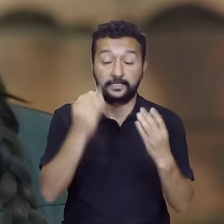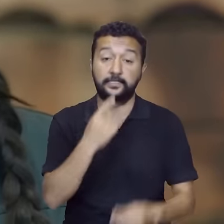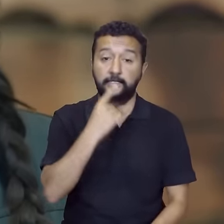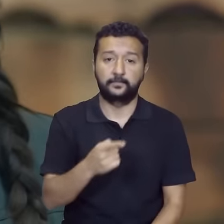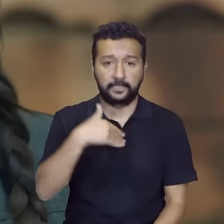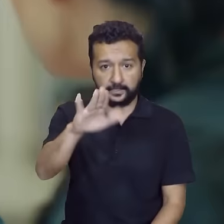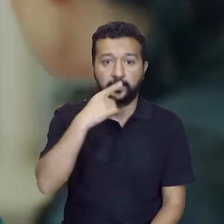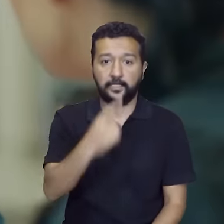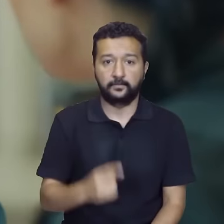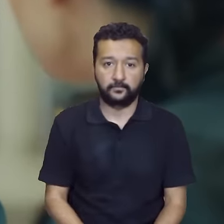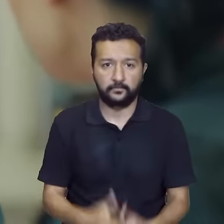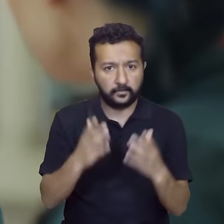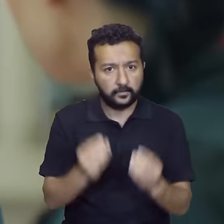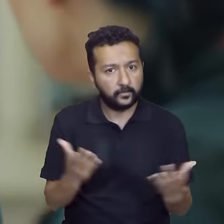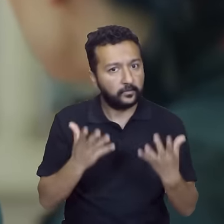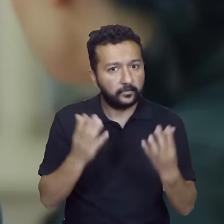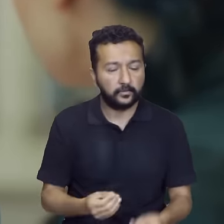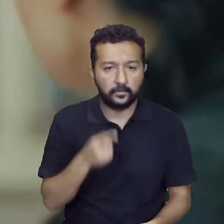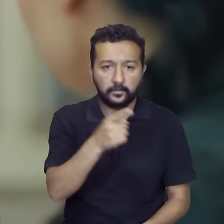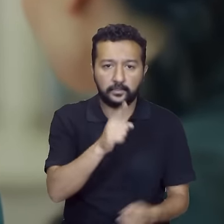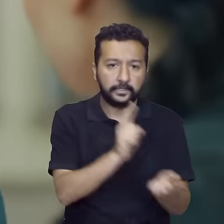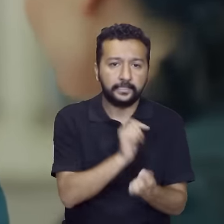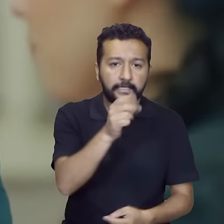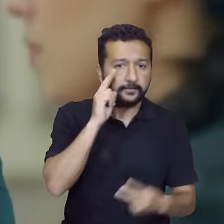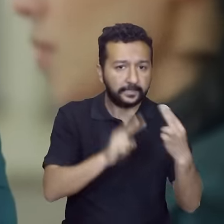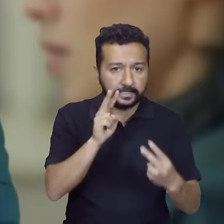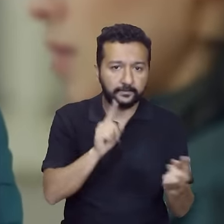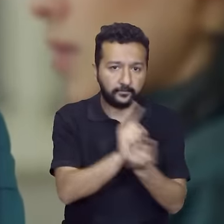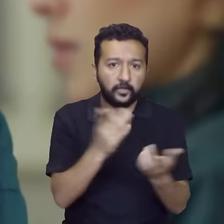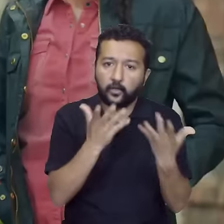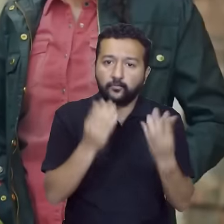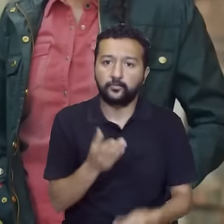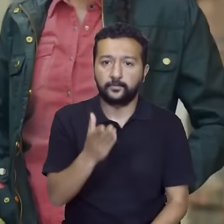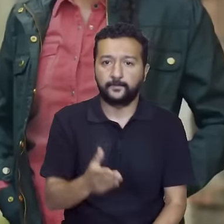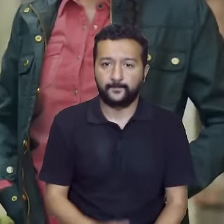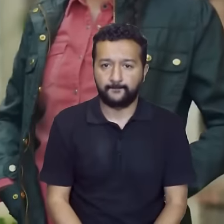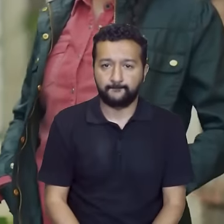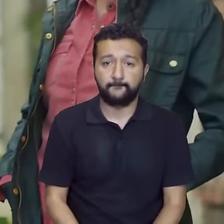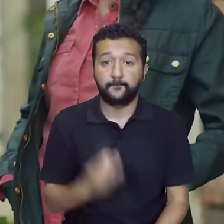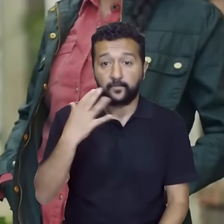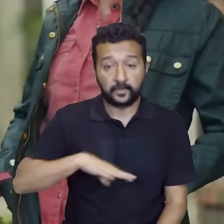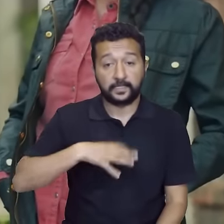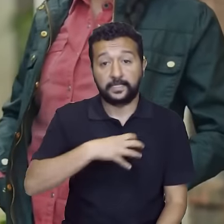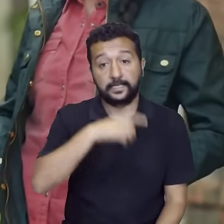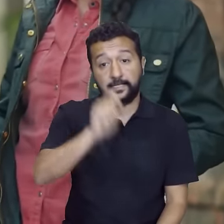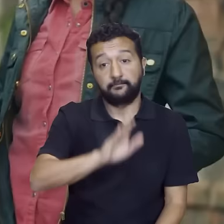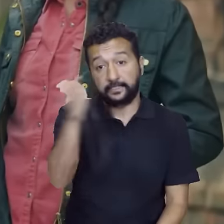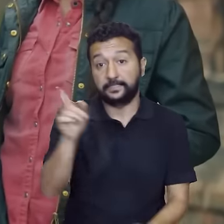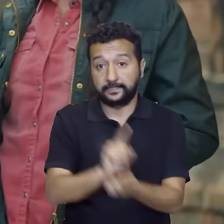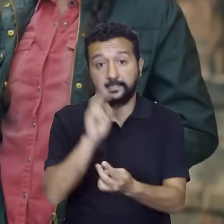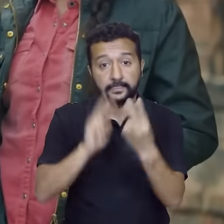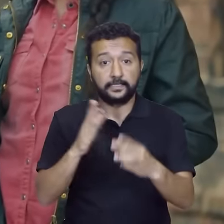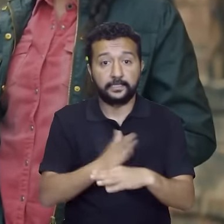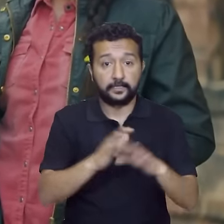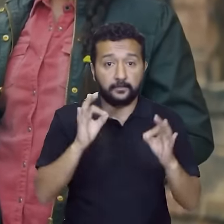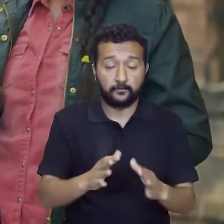ortalıkta. Git başımdan. Ne oluyor ya? Alt tarafı ne zaman tanıştıracaksın dedim. Ne var bunda? Çok istiyorsan git kendini tanış.